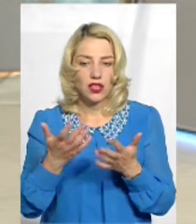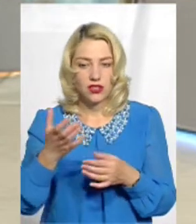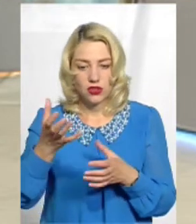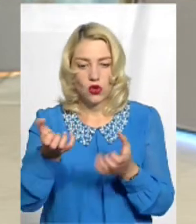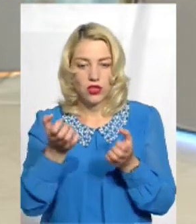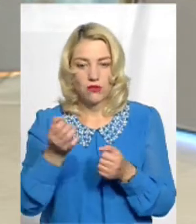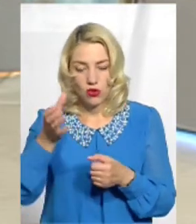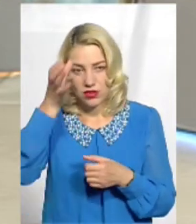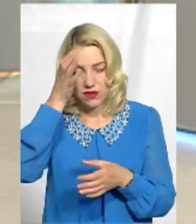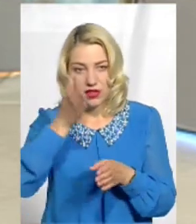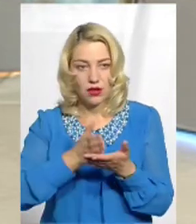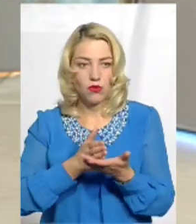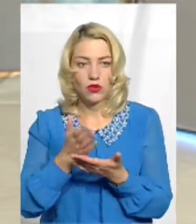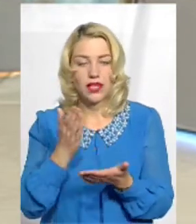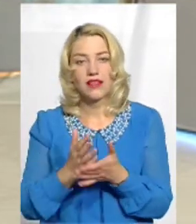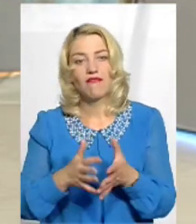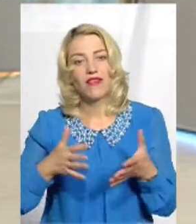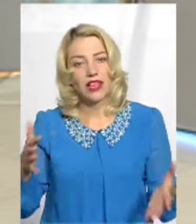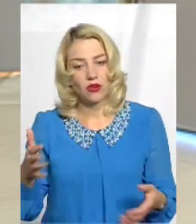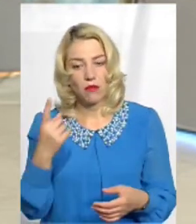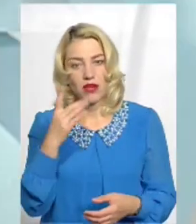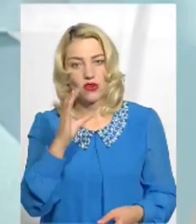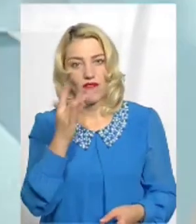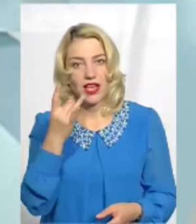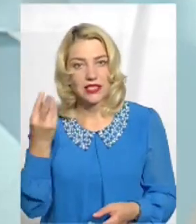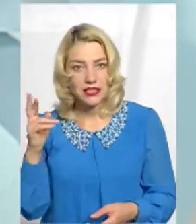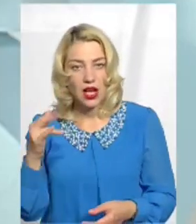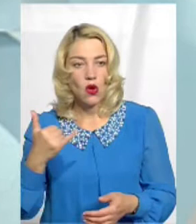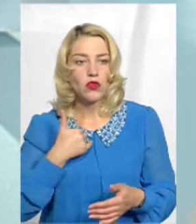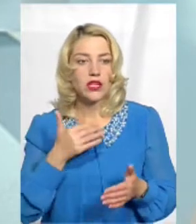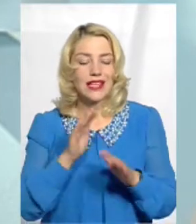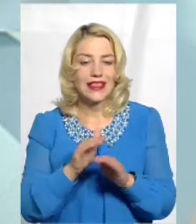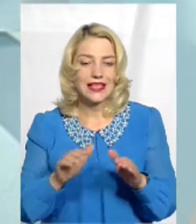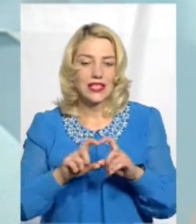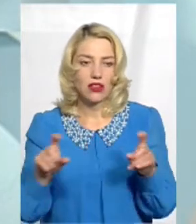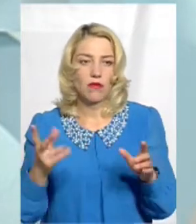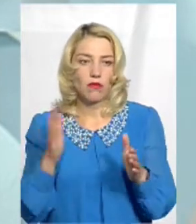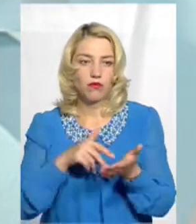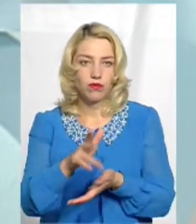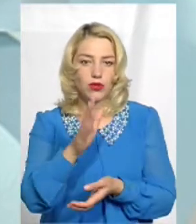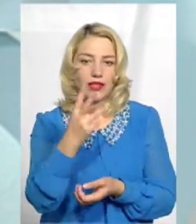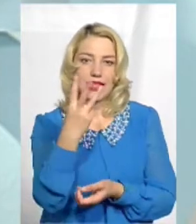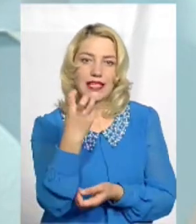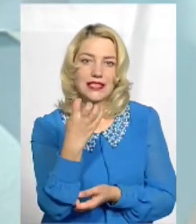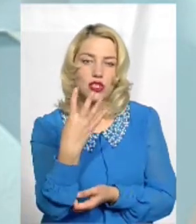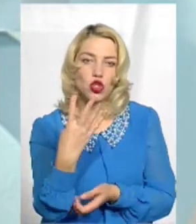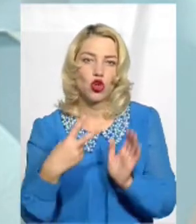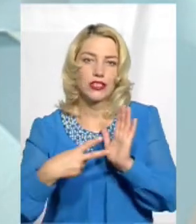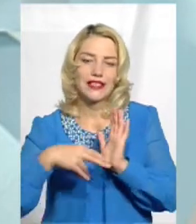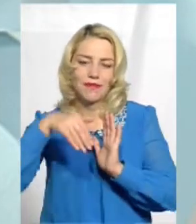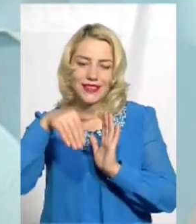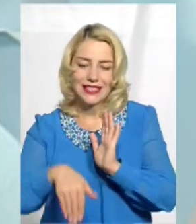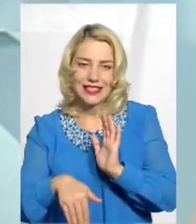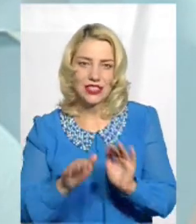освітніх послуг є великою. 1 вересня у нас має в дитячі садочки піти близько 47 тисяч